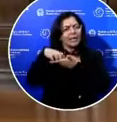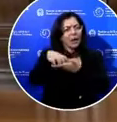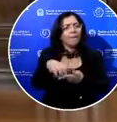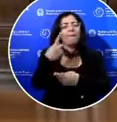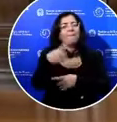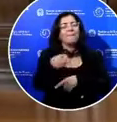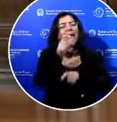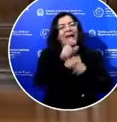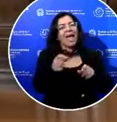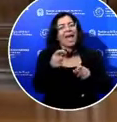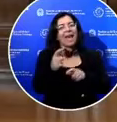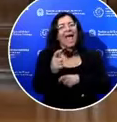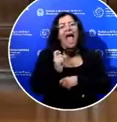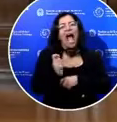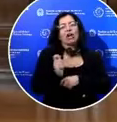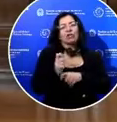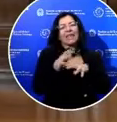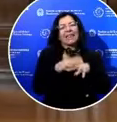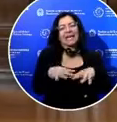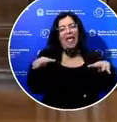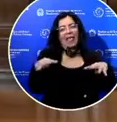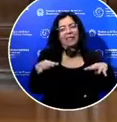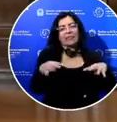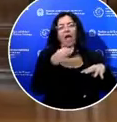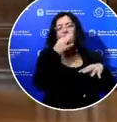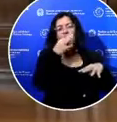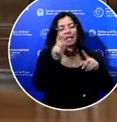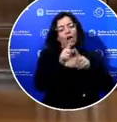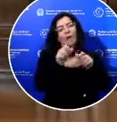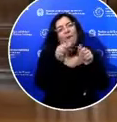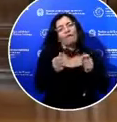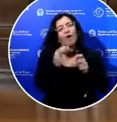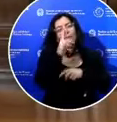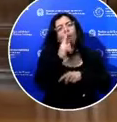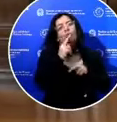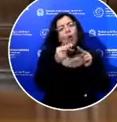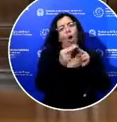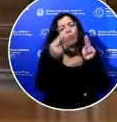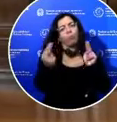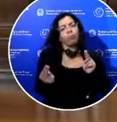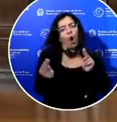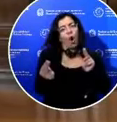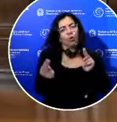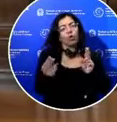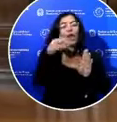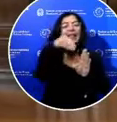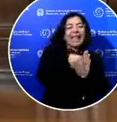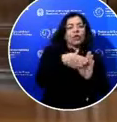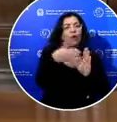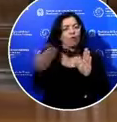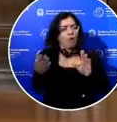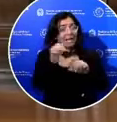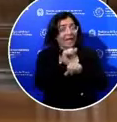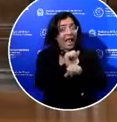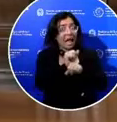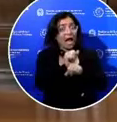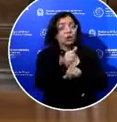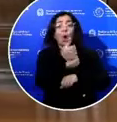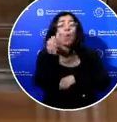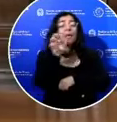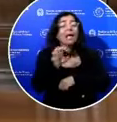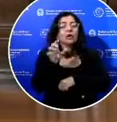rete, operatori cioè preposti a fare da ponte tra l'interno e l'esterno, tra il dentro e il fuori carcere, è la